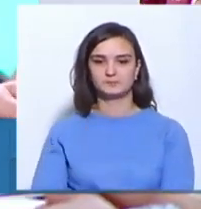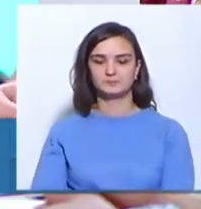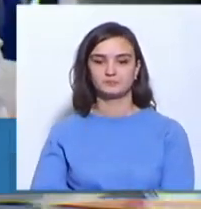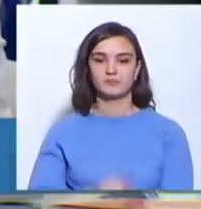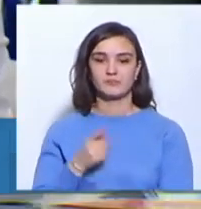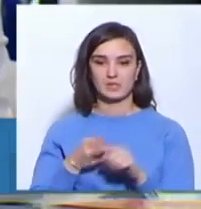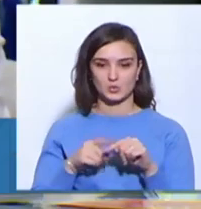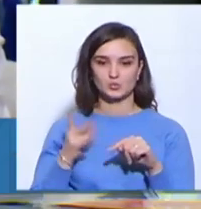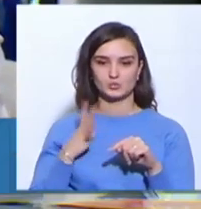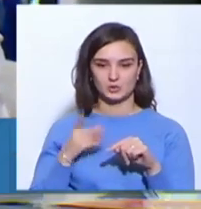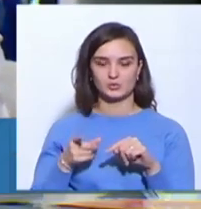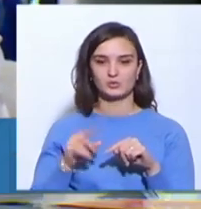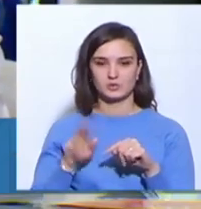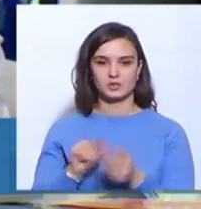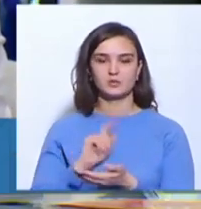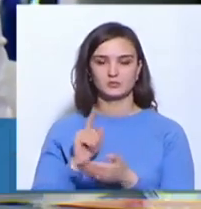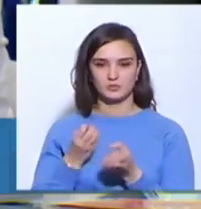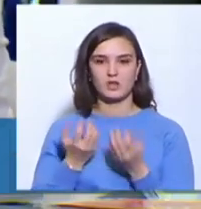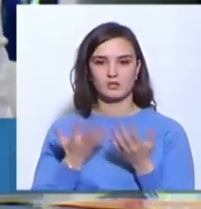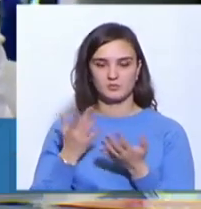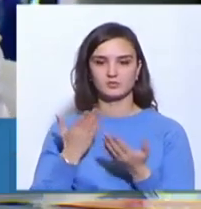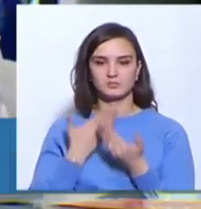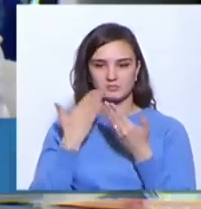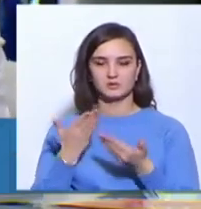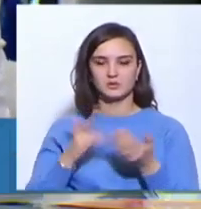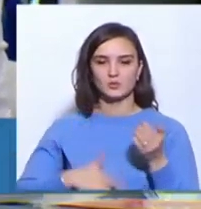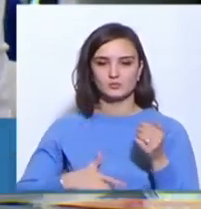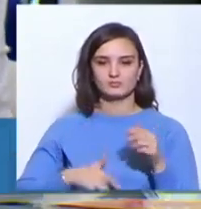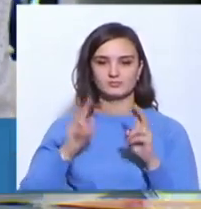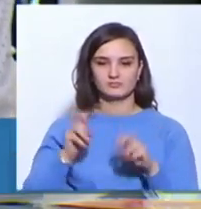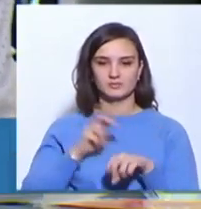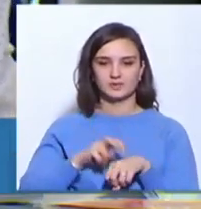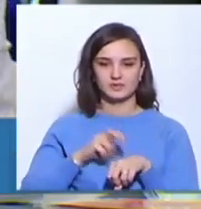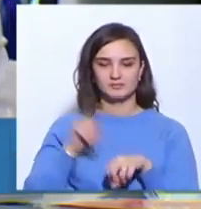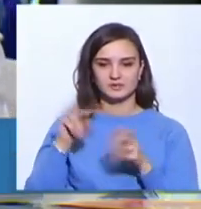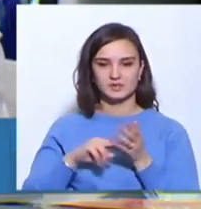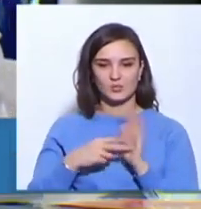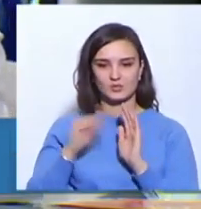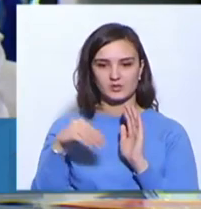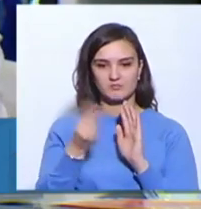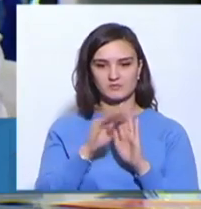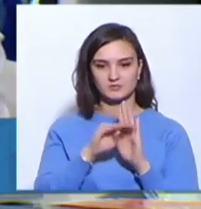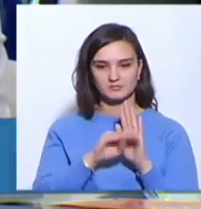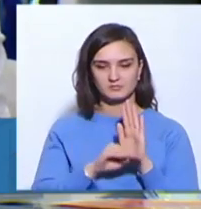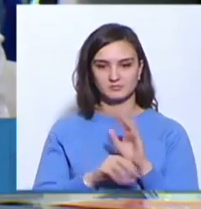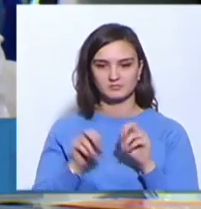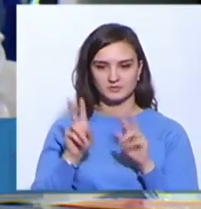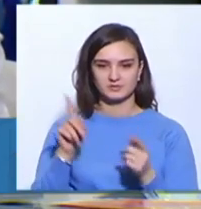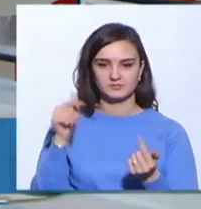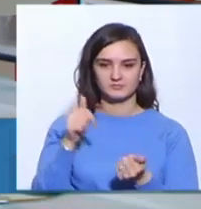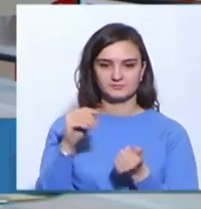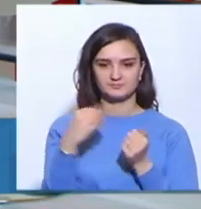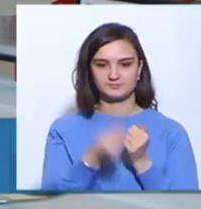და ალბათ რომ მიმართოს გასტროენტეროლოგს, რომელიც დაუგეგმავს და საუკეთესო